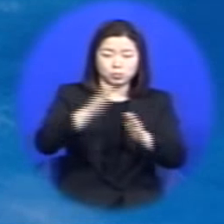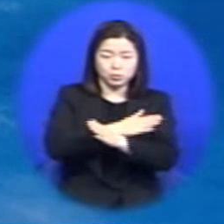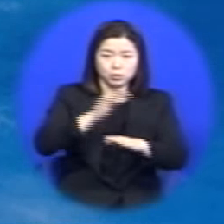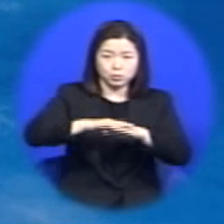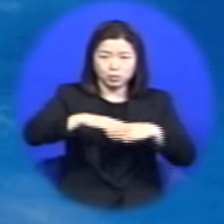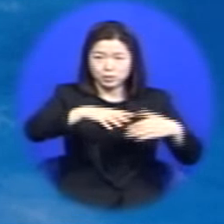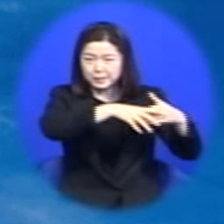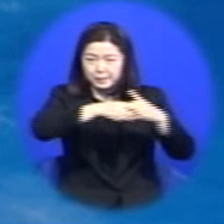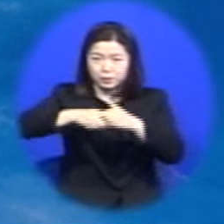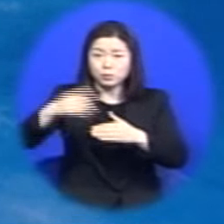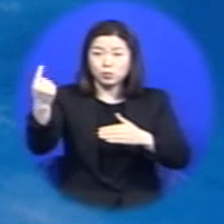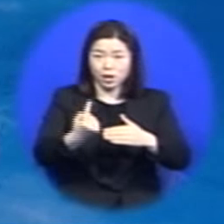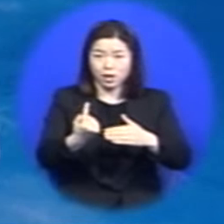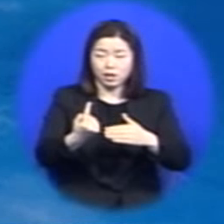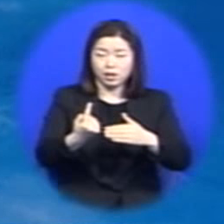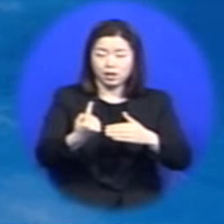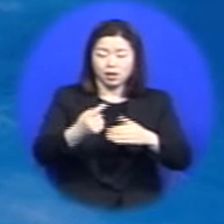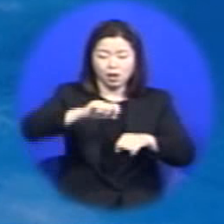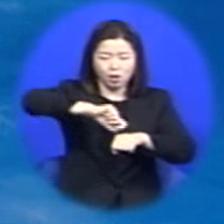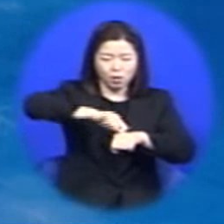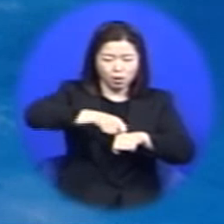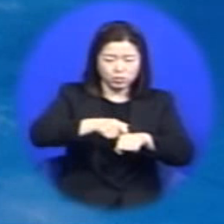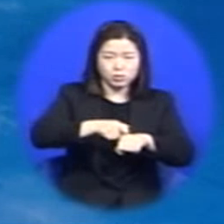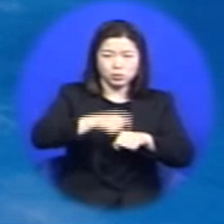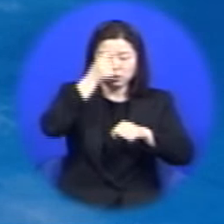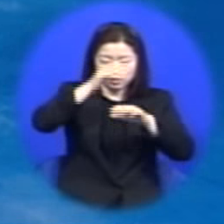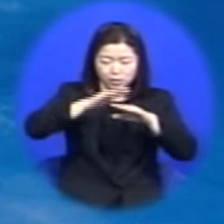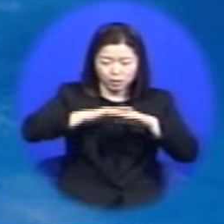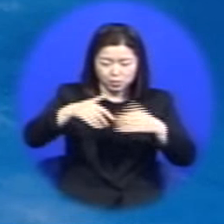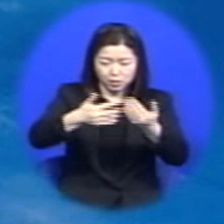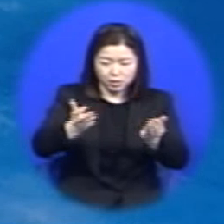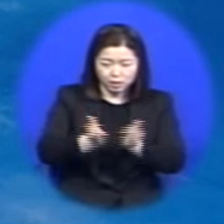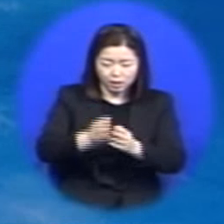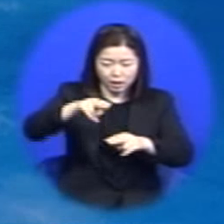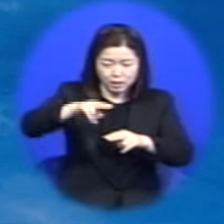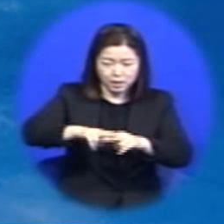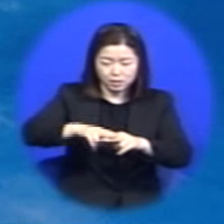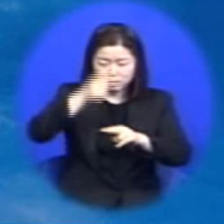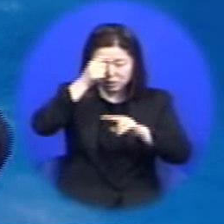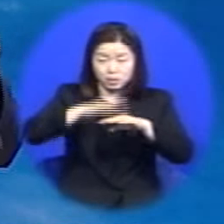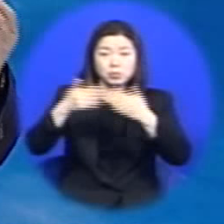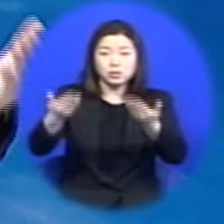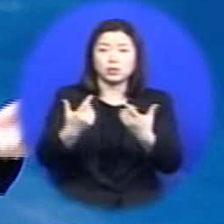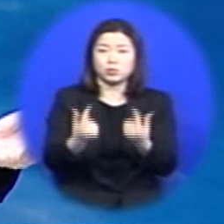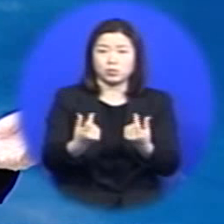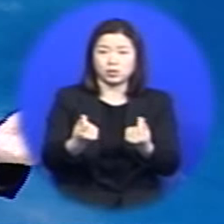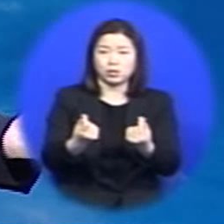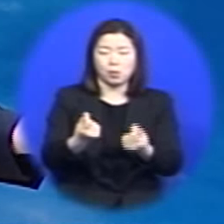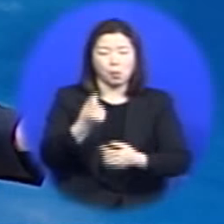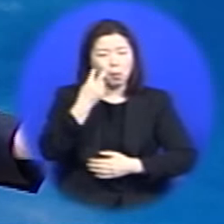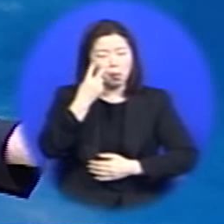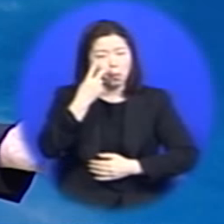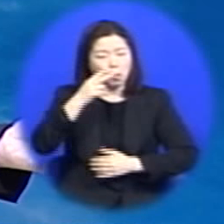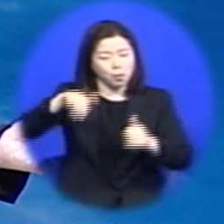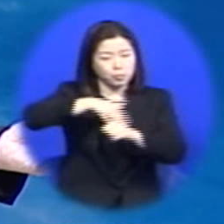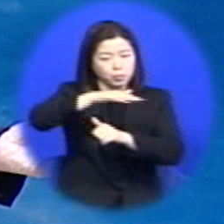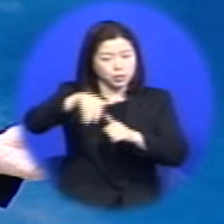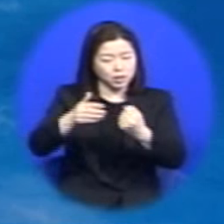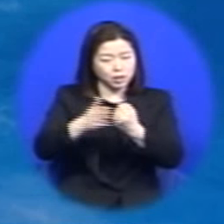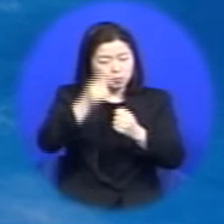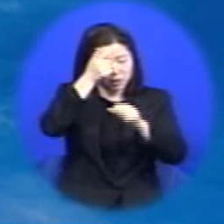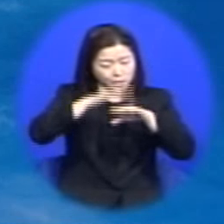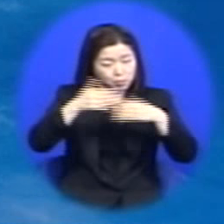옵니다. 예배당에 앉아있는 것이 그냥 예배드리는 거예요. 혹시 뭐 또 분위기 때문에 예배드릴 수도 있어요.